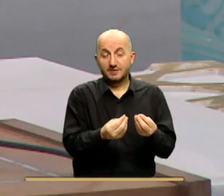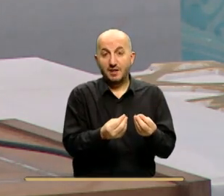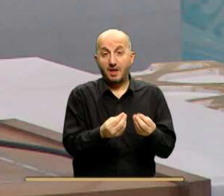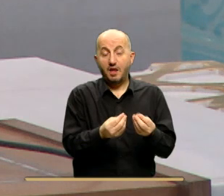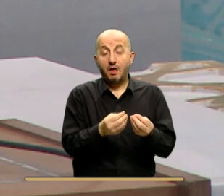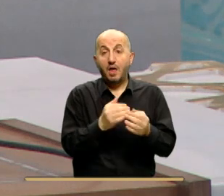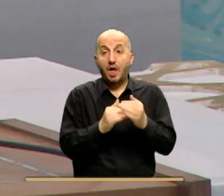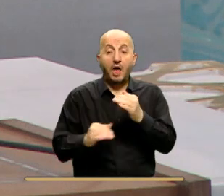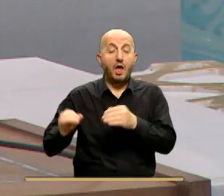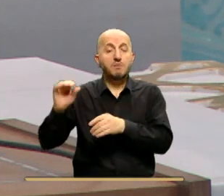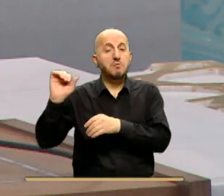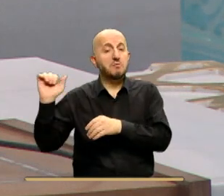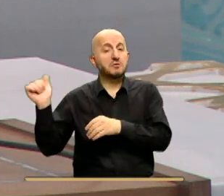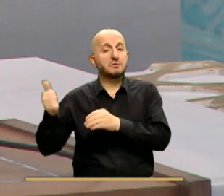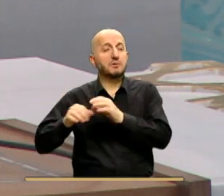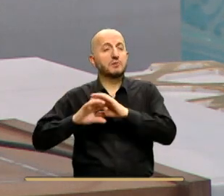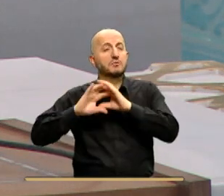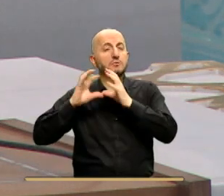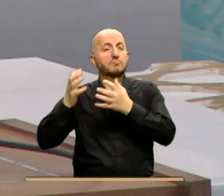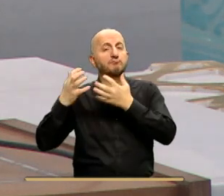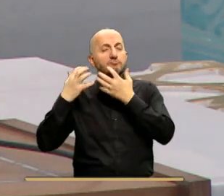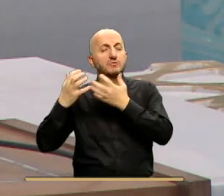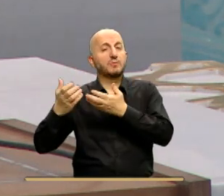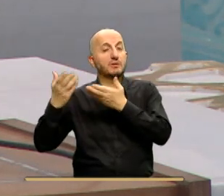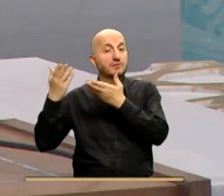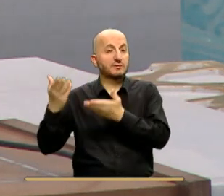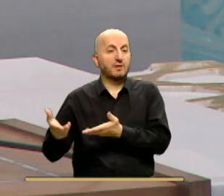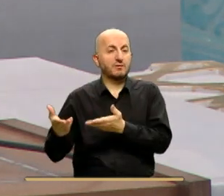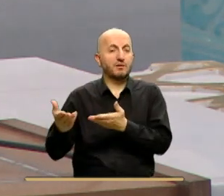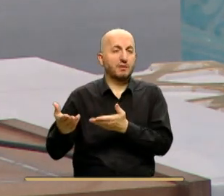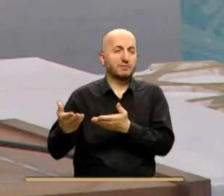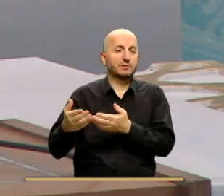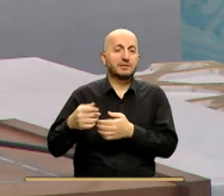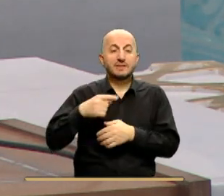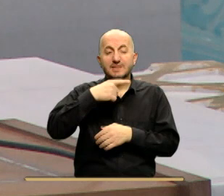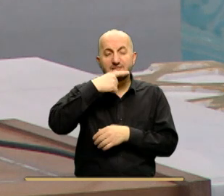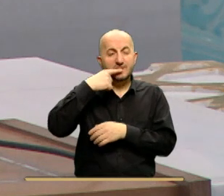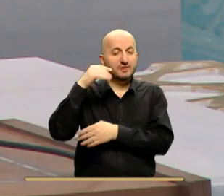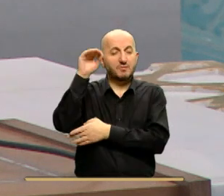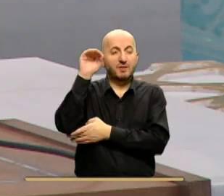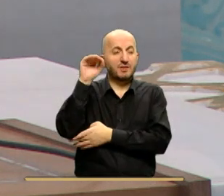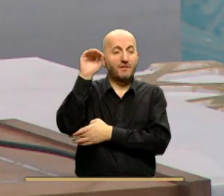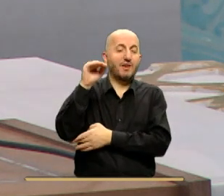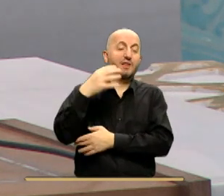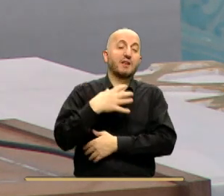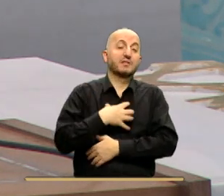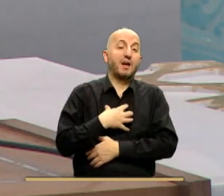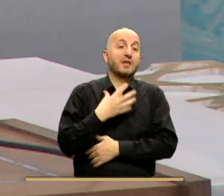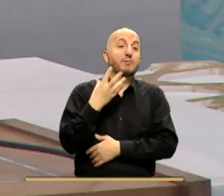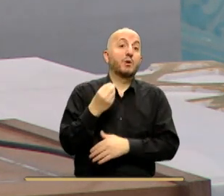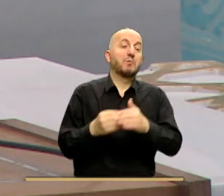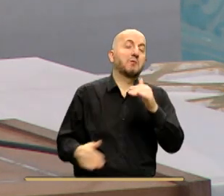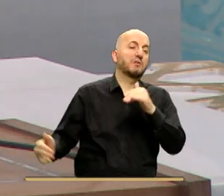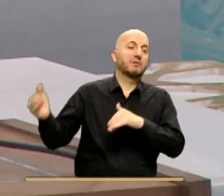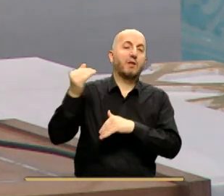en kıymetli dünya nimeti sayılan o dönemde kızıl develere sahip olmandan